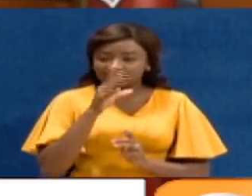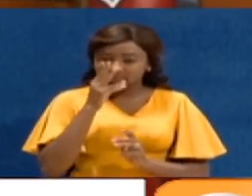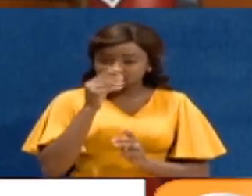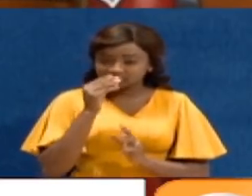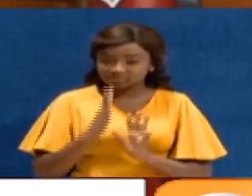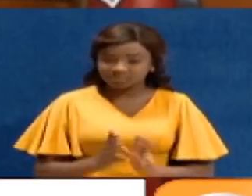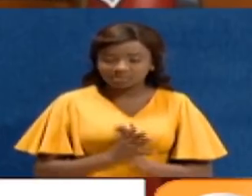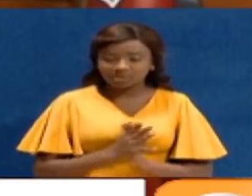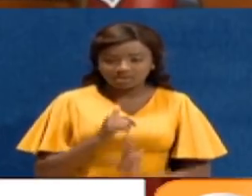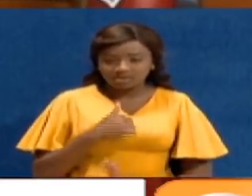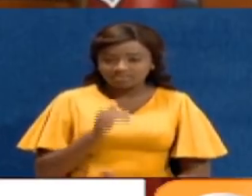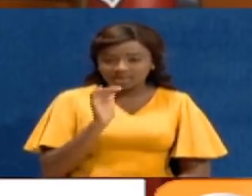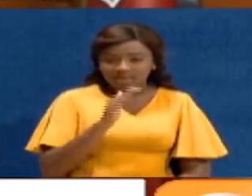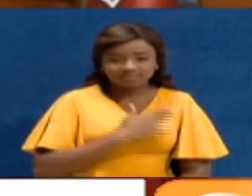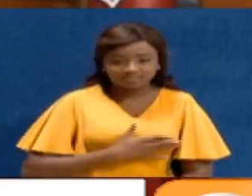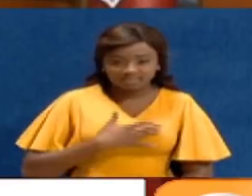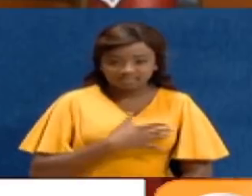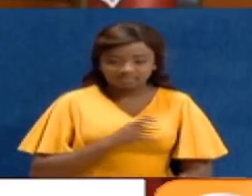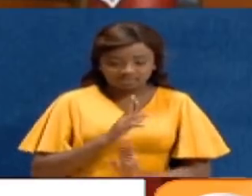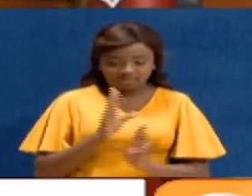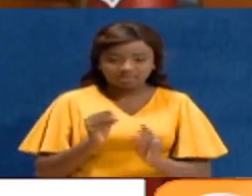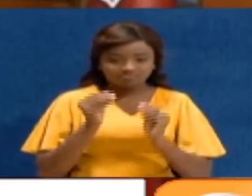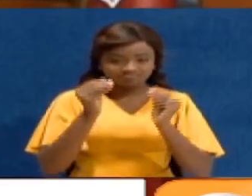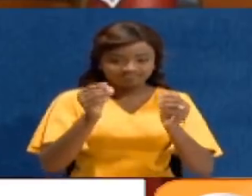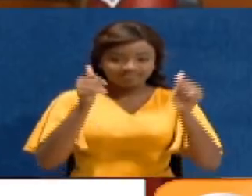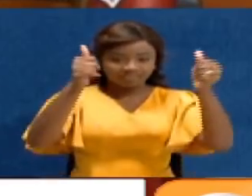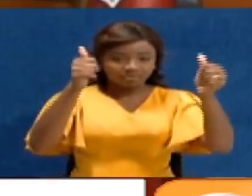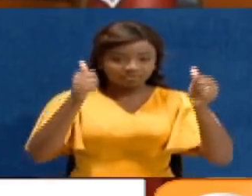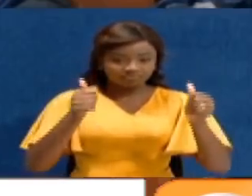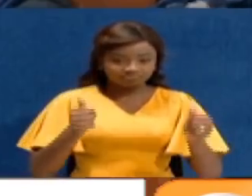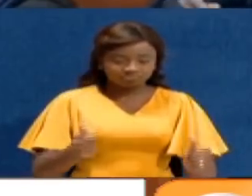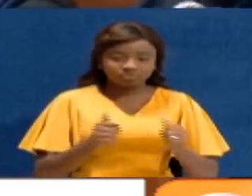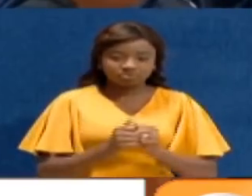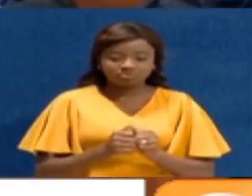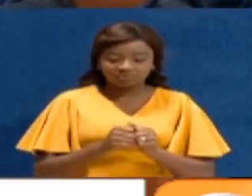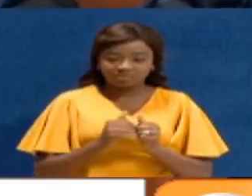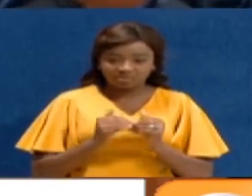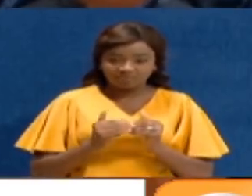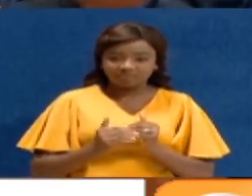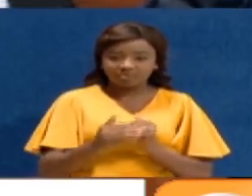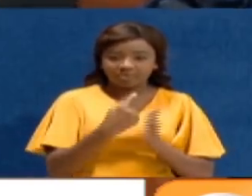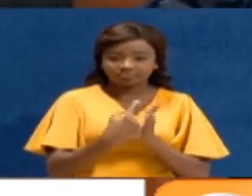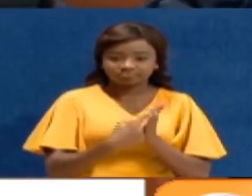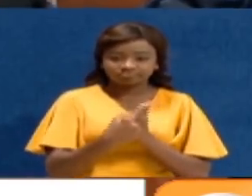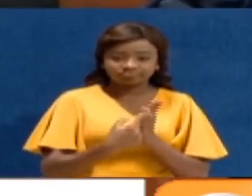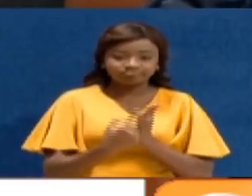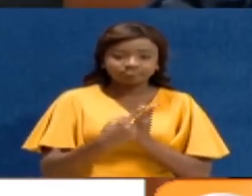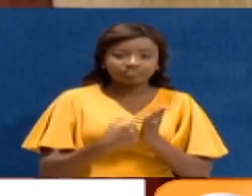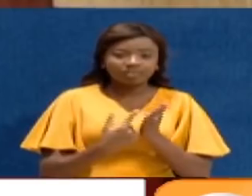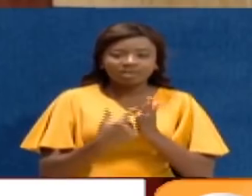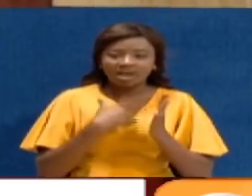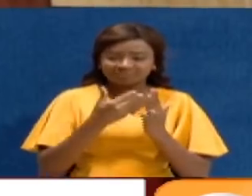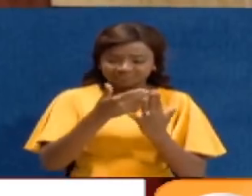I beg to give the notice of the following motion. Katika hoja yake hii, Ogada